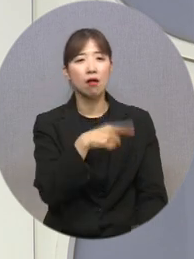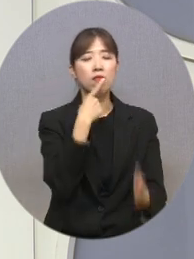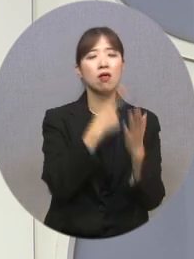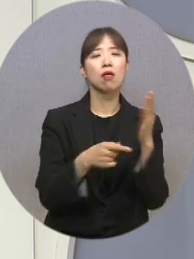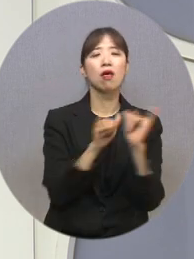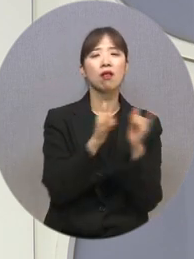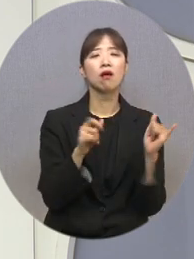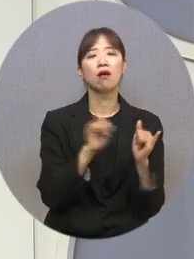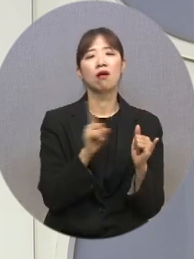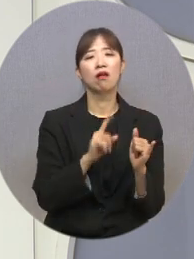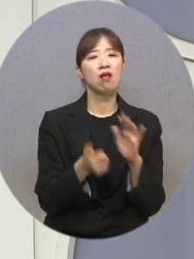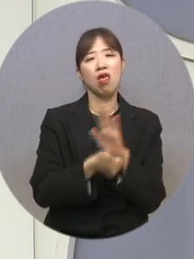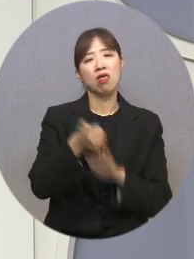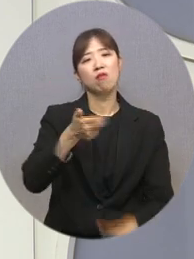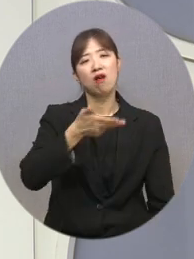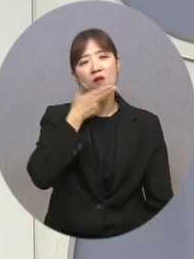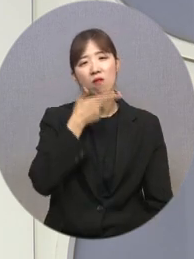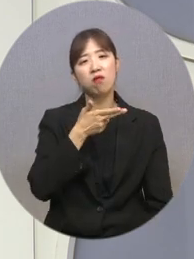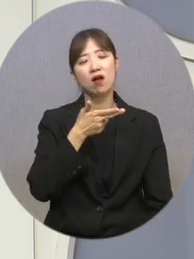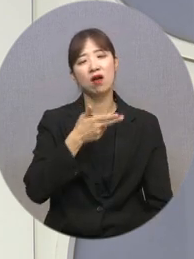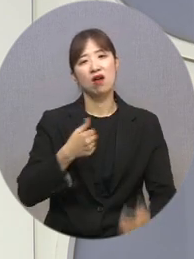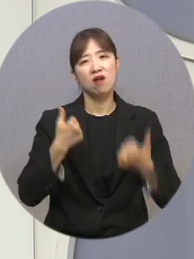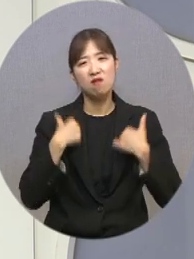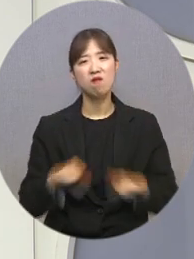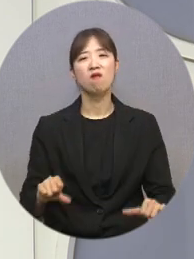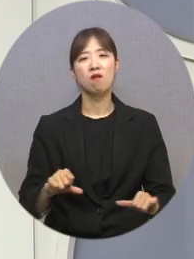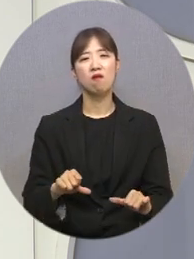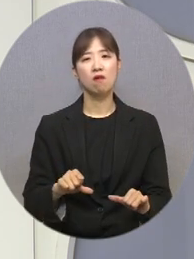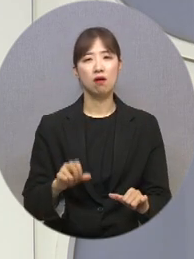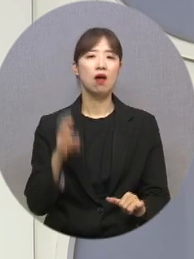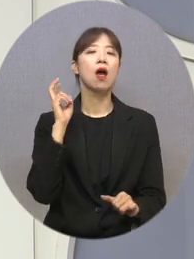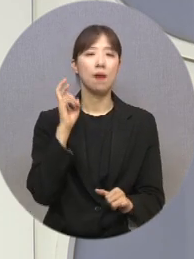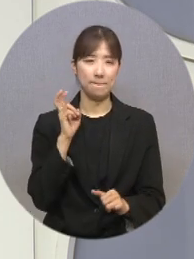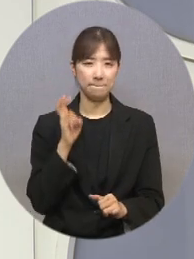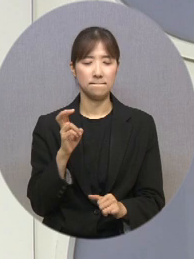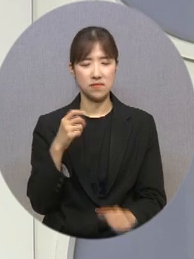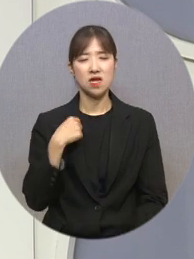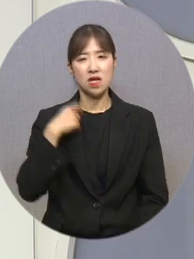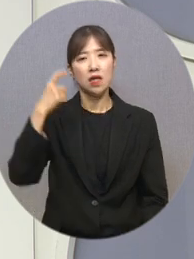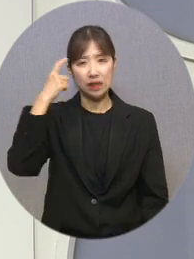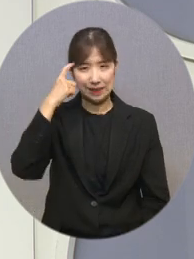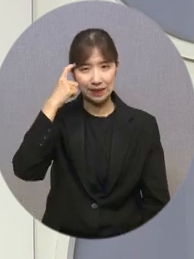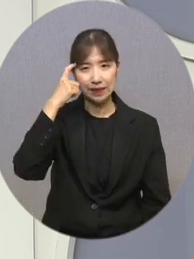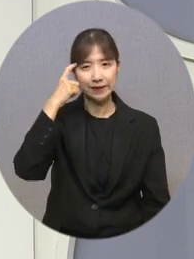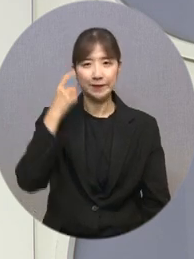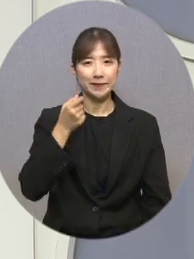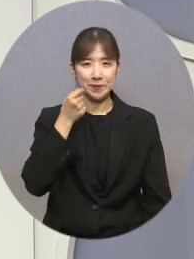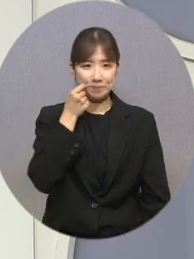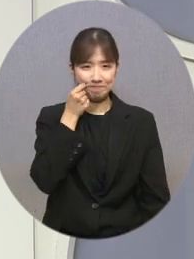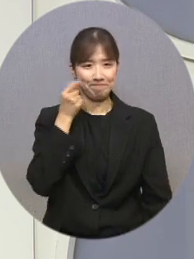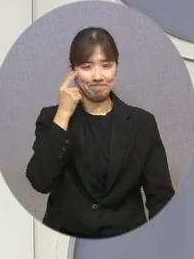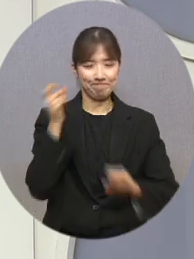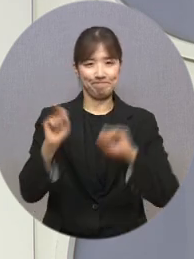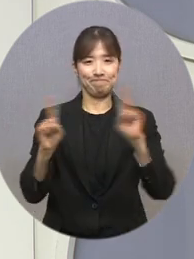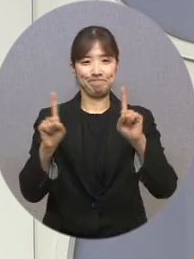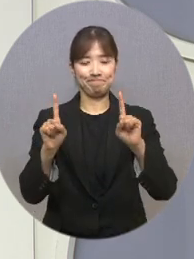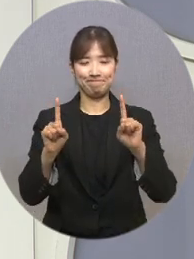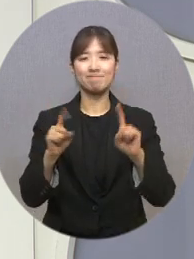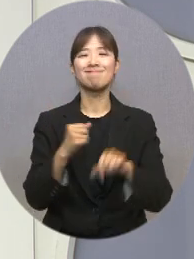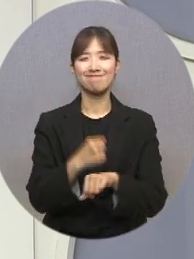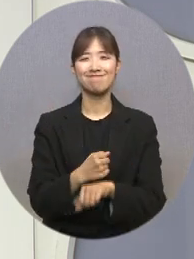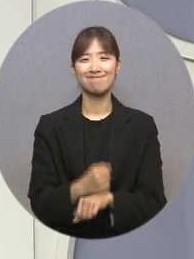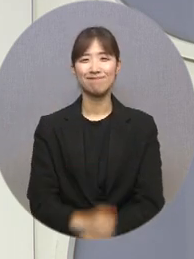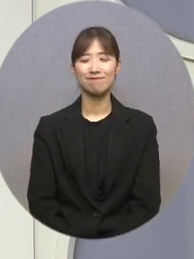아 대한민국 희망이 없는 나라다. 이민을 가야 되겠다. 뭐 이렇게 통곡을 한다는 생각을 하니까 그냥 정신이 이렇게 버쩍버쩍 들기도 하고